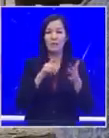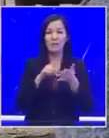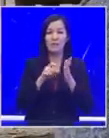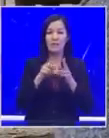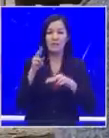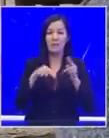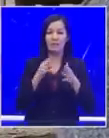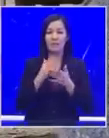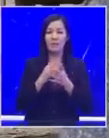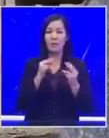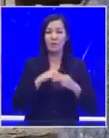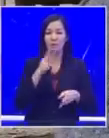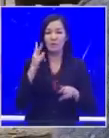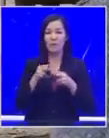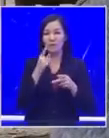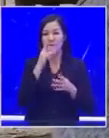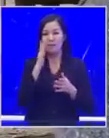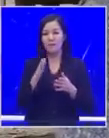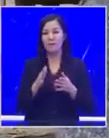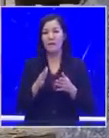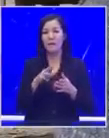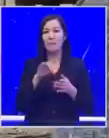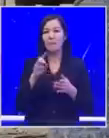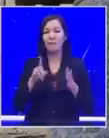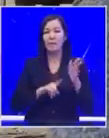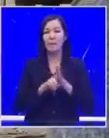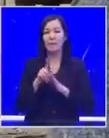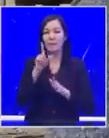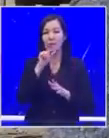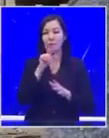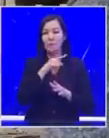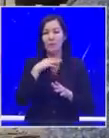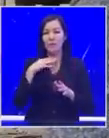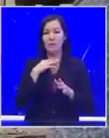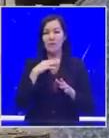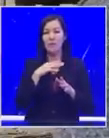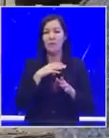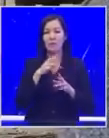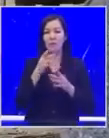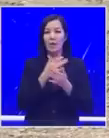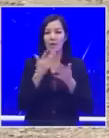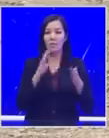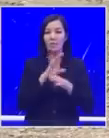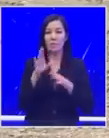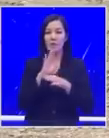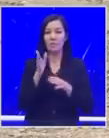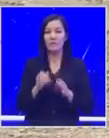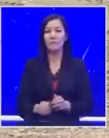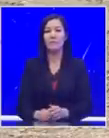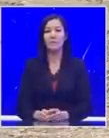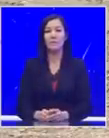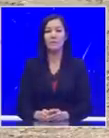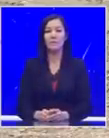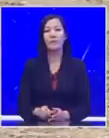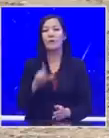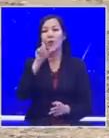жатырмыз. Жұмыстарын аяқтап та қалдық. Мамыр айының 10 күні алғашқы құс етінен жасалған өнімдерімізді шығара бастаймыз. Тұрып қалған